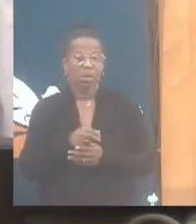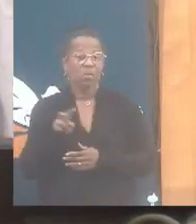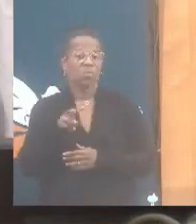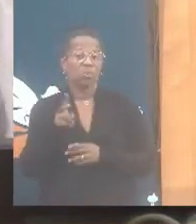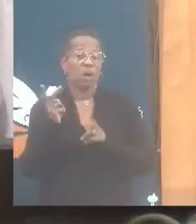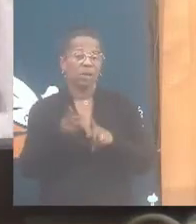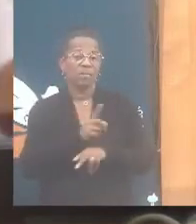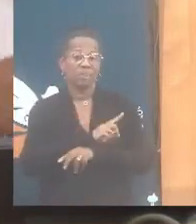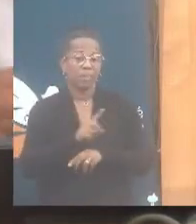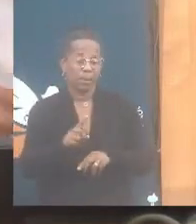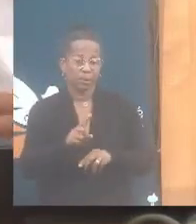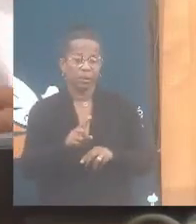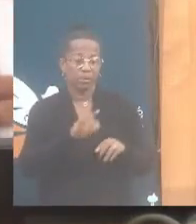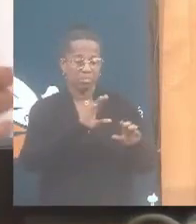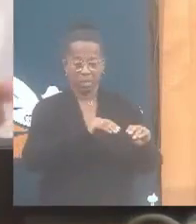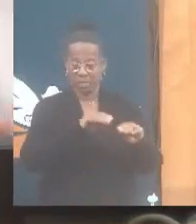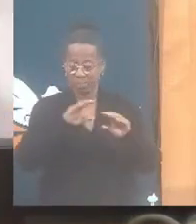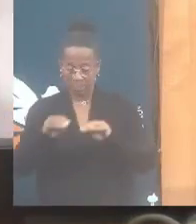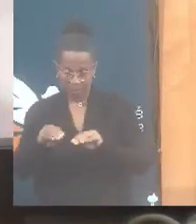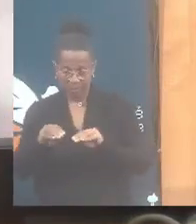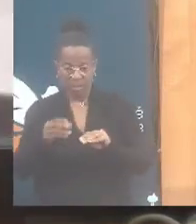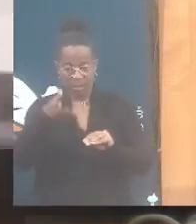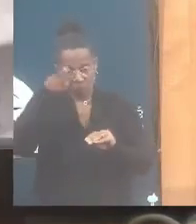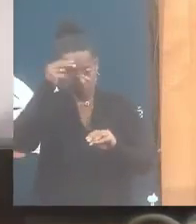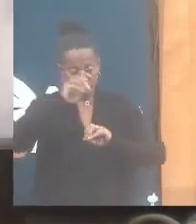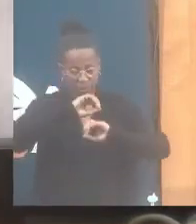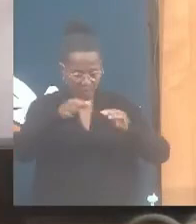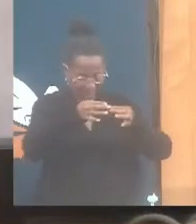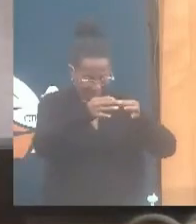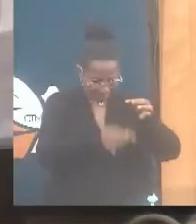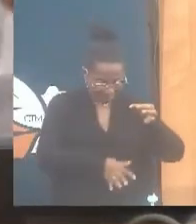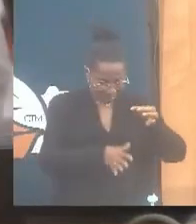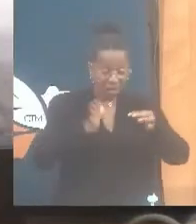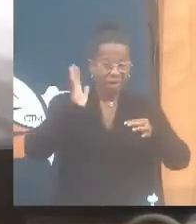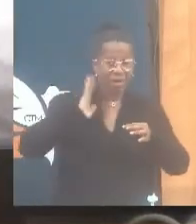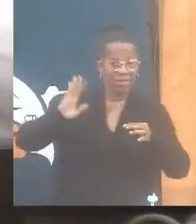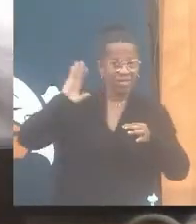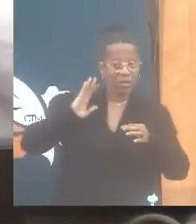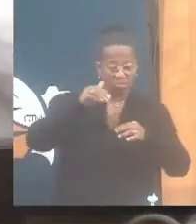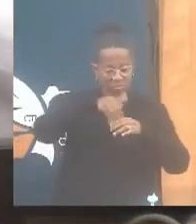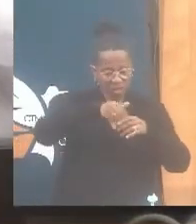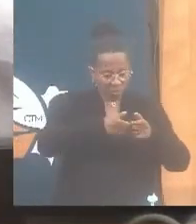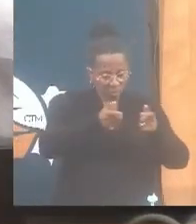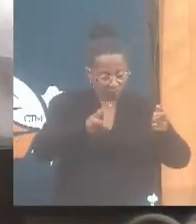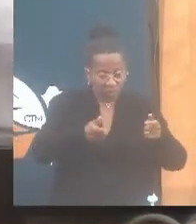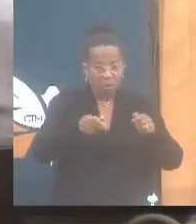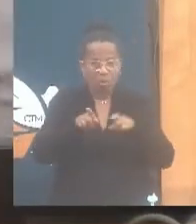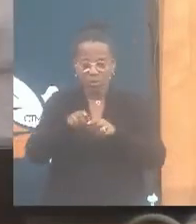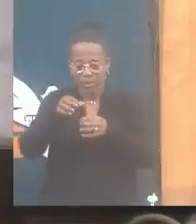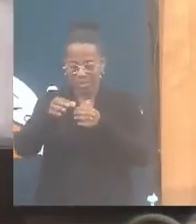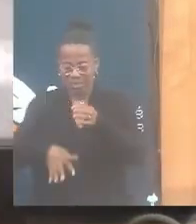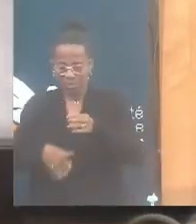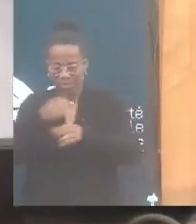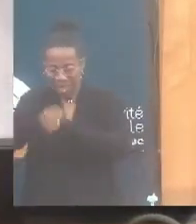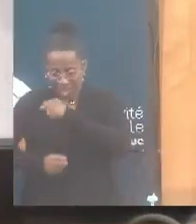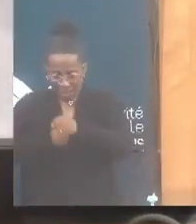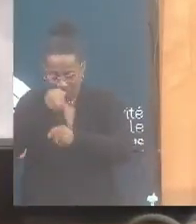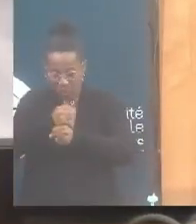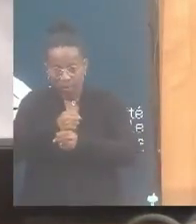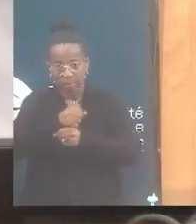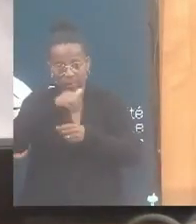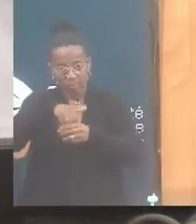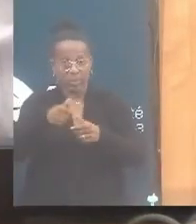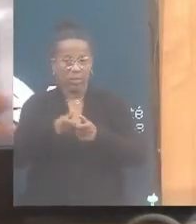à faire la différence entre des résultats antérieurs d'une entreprise et des résultats annuels d'une